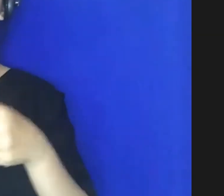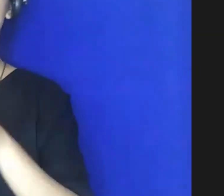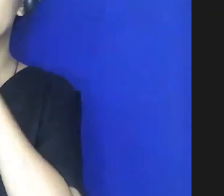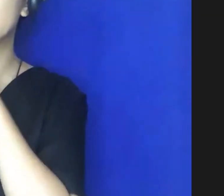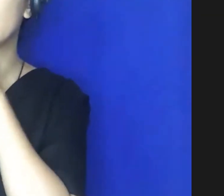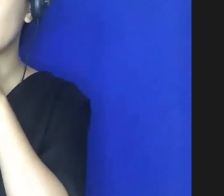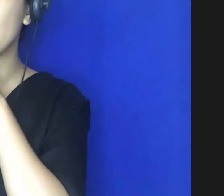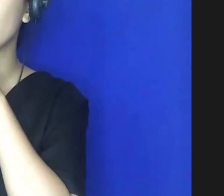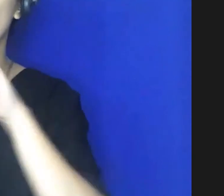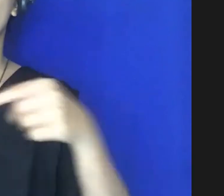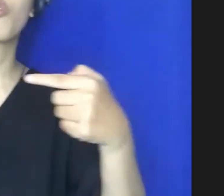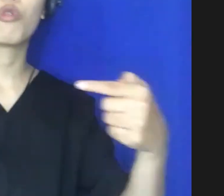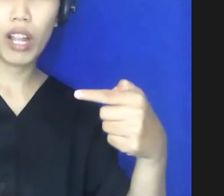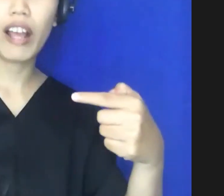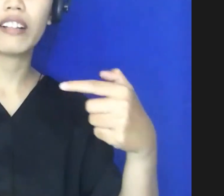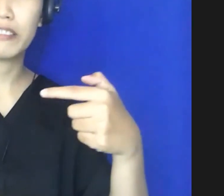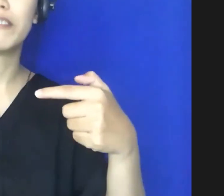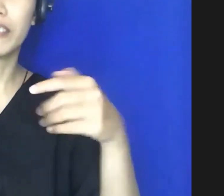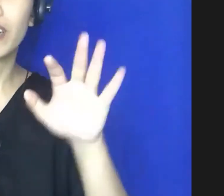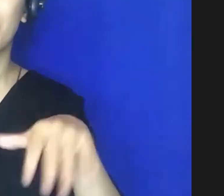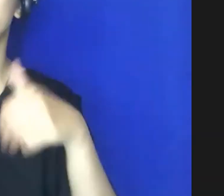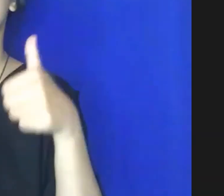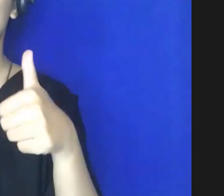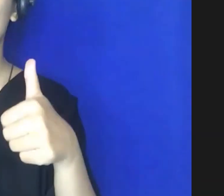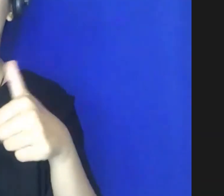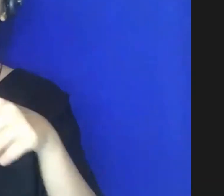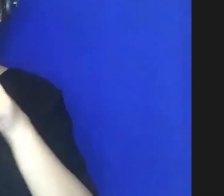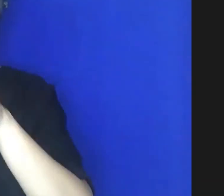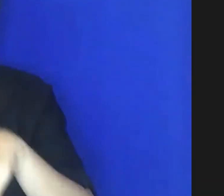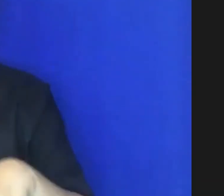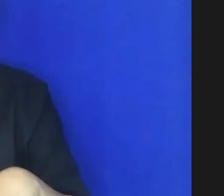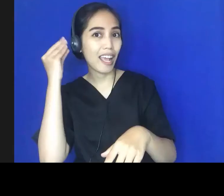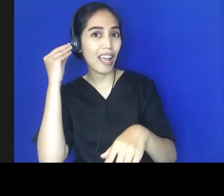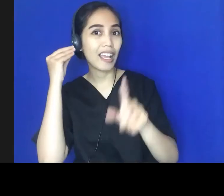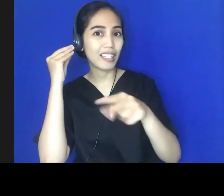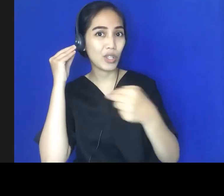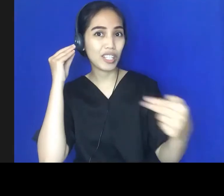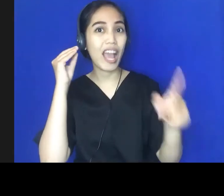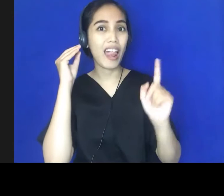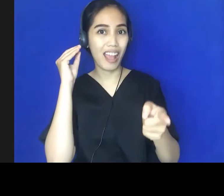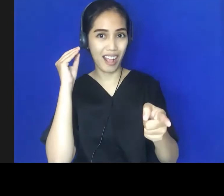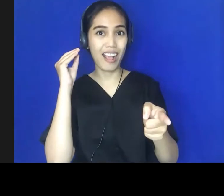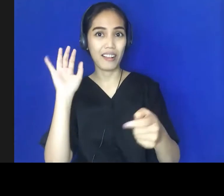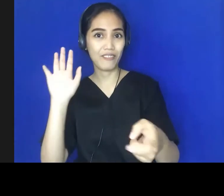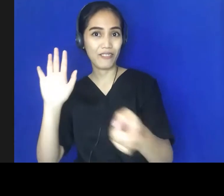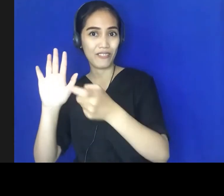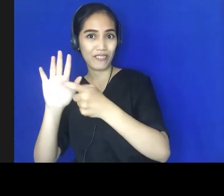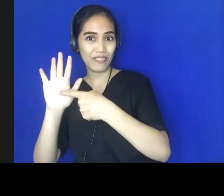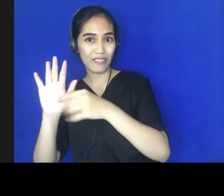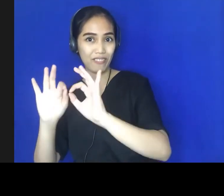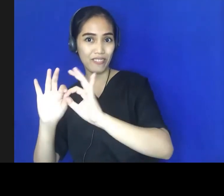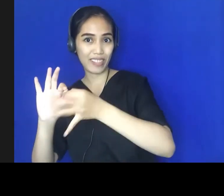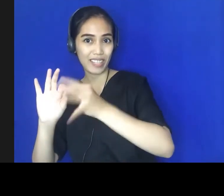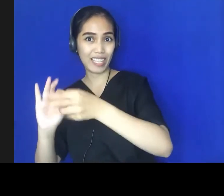Kami menyediakan juga simultaneous interpreter yang cukup canggih. Dan dalam hal ini, Bapak-Ibu bisa